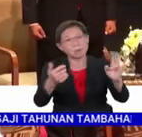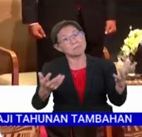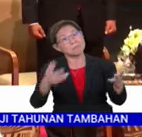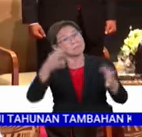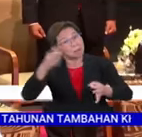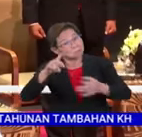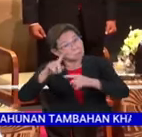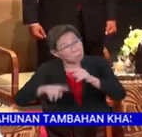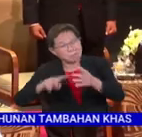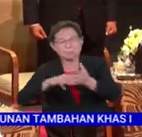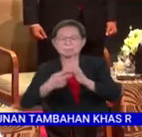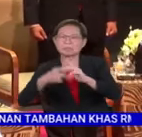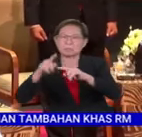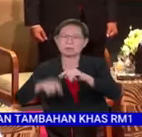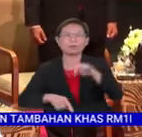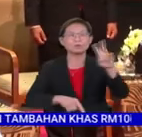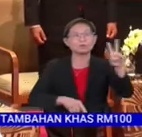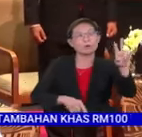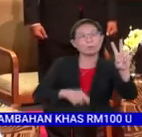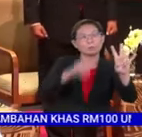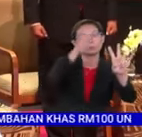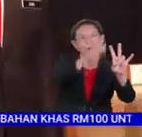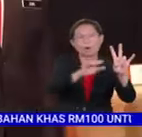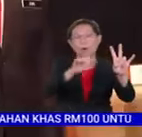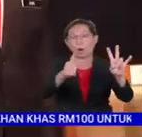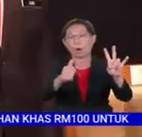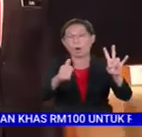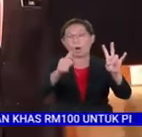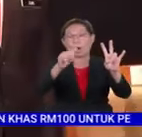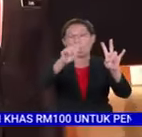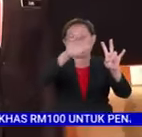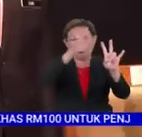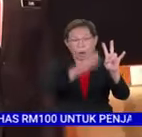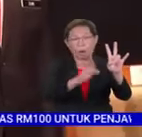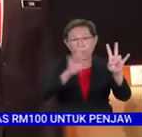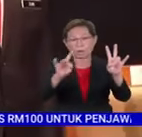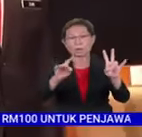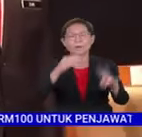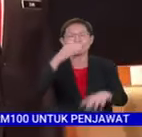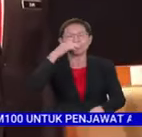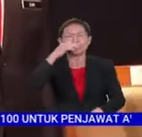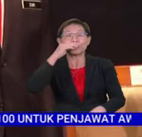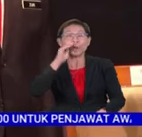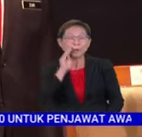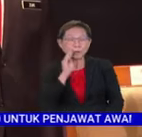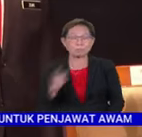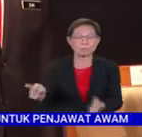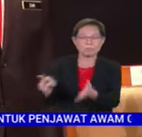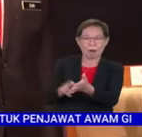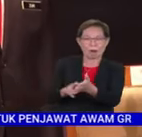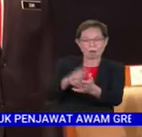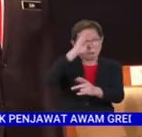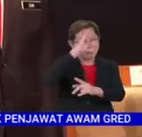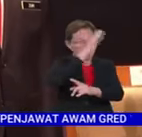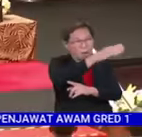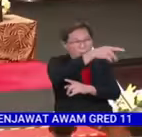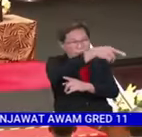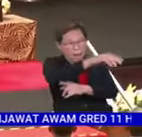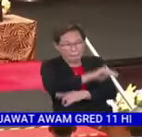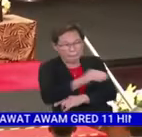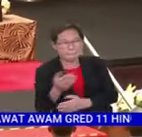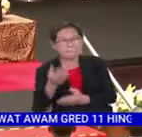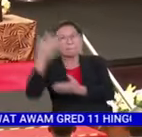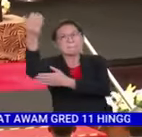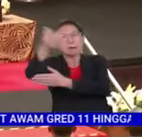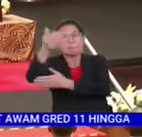Pada 27 Ogos lalu, Pengerusi Perikatan Nasional Tan Sri Muhyiddin Yassin dilaporkan mendakwa Perdana Menteri akan